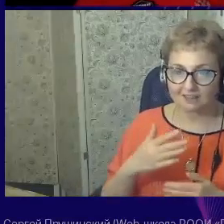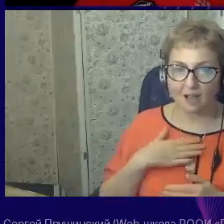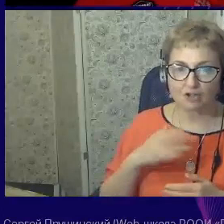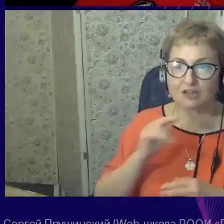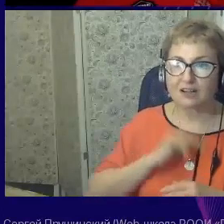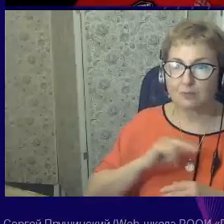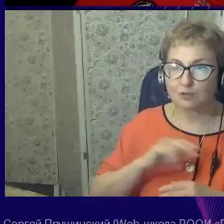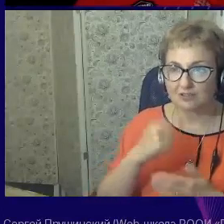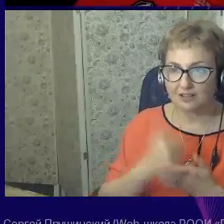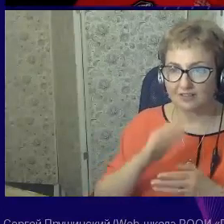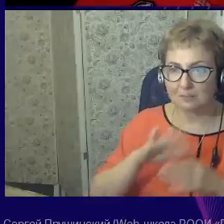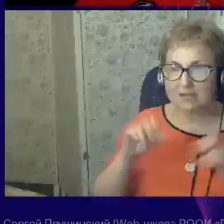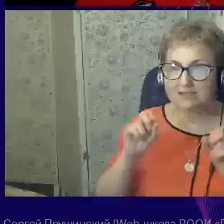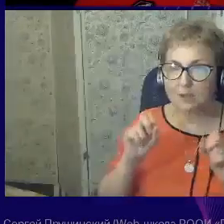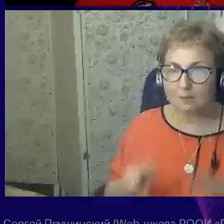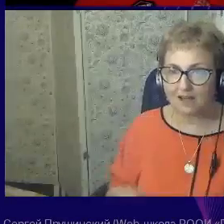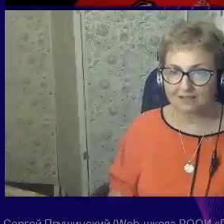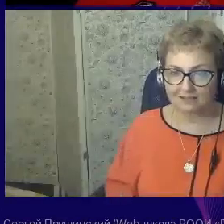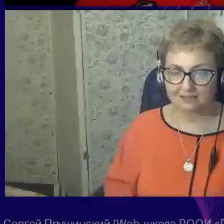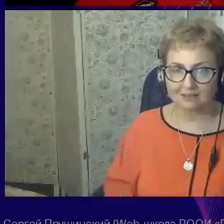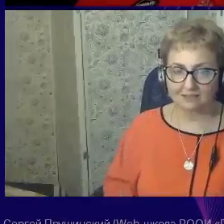– это безопасность.